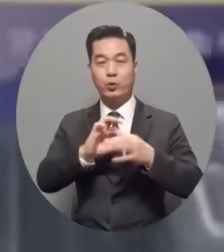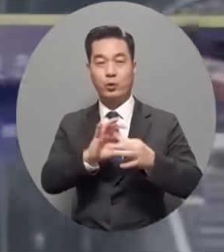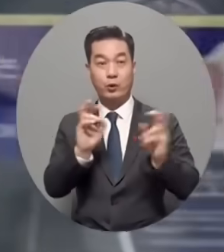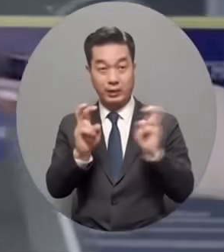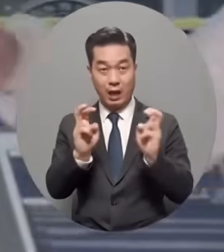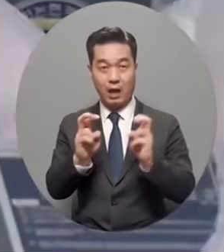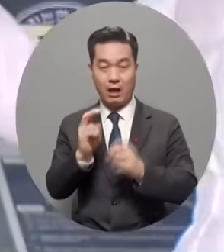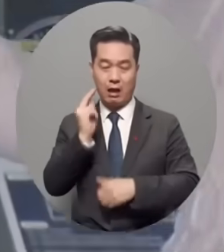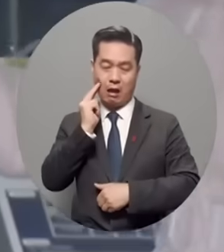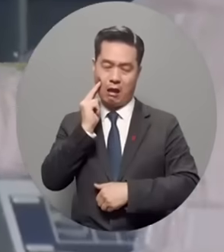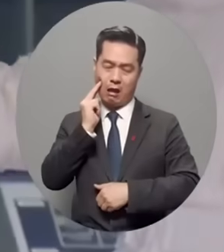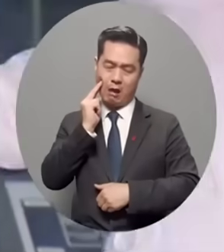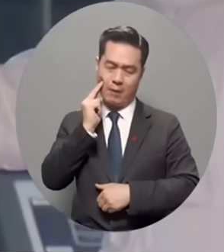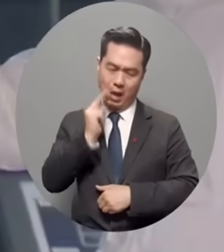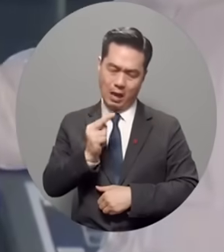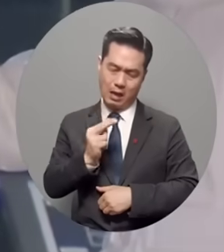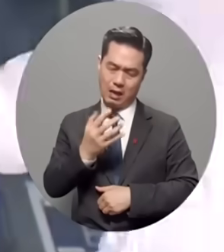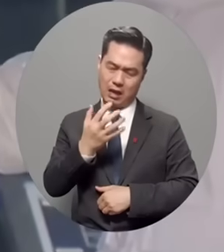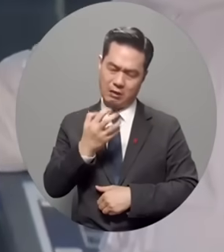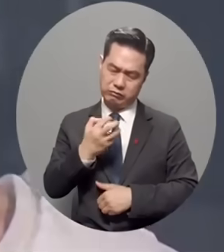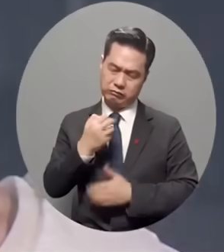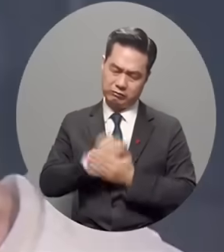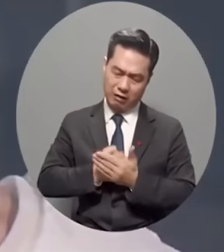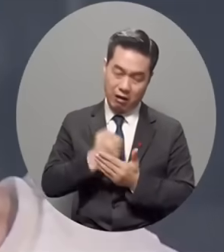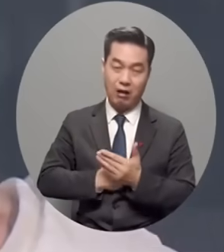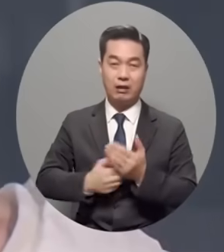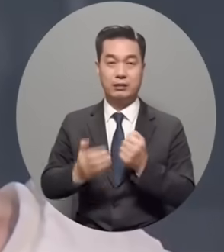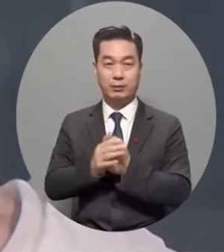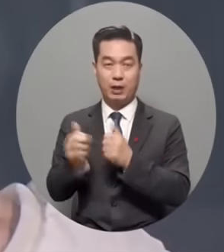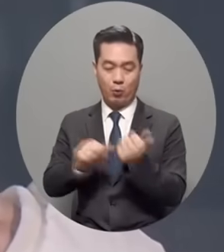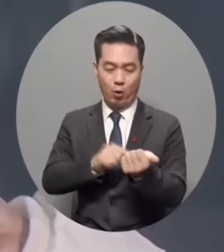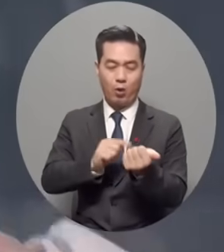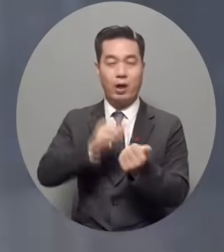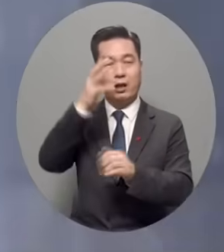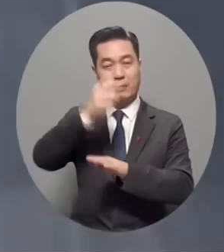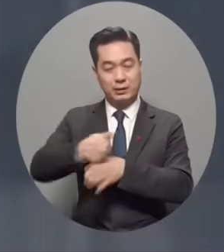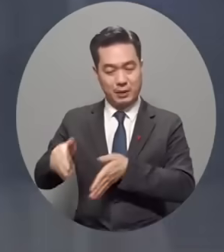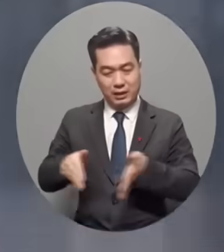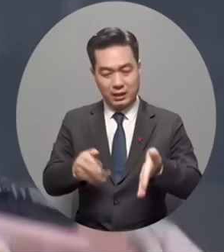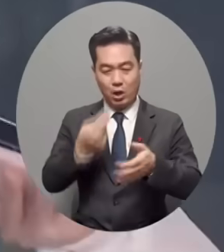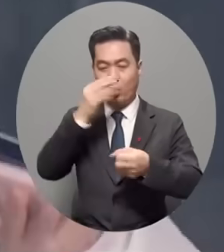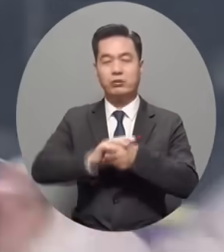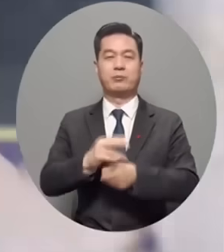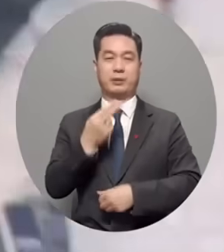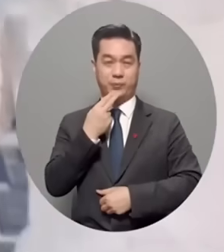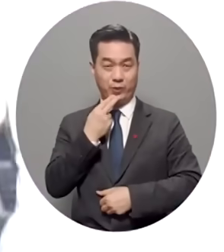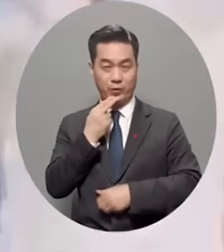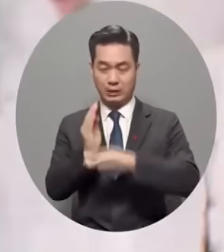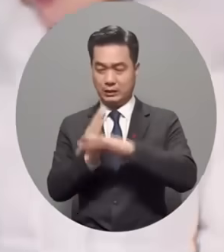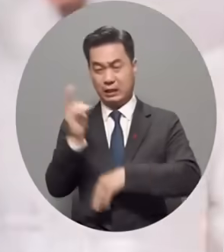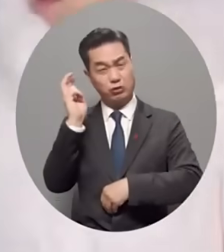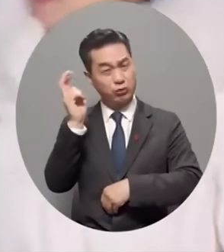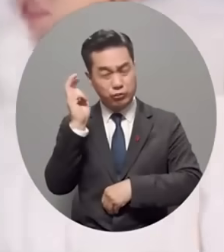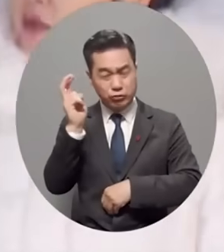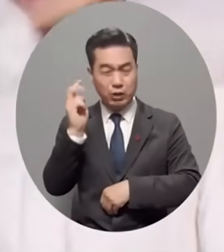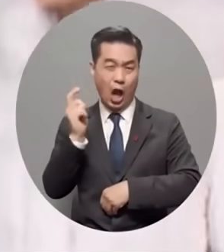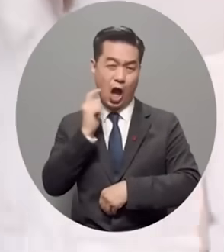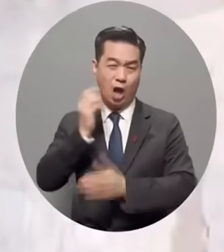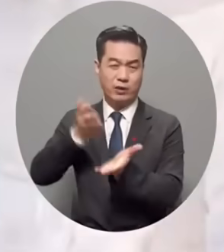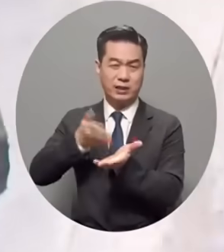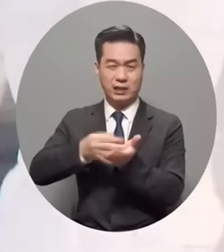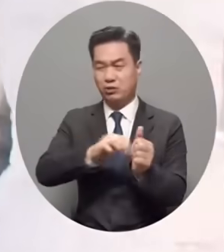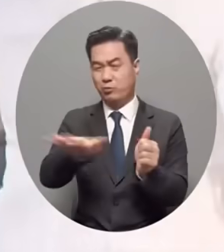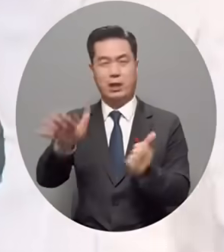비통하고 참담한 심정을 가눌 길이 없다며 고인의 마지막 가는 길이 억울하지 않도록 억측이나 추측에 의한 허위 사실